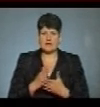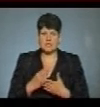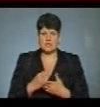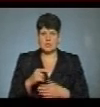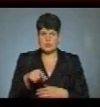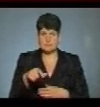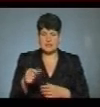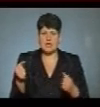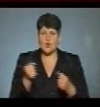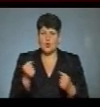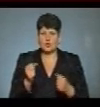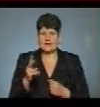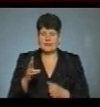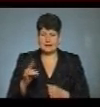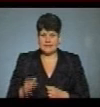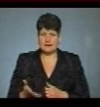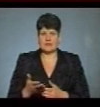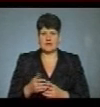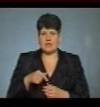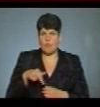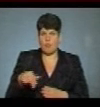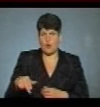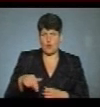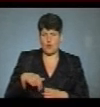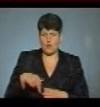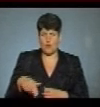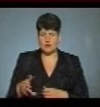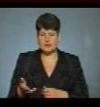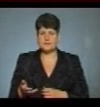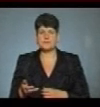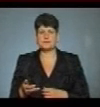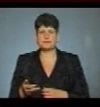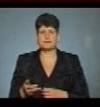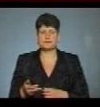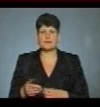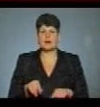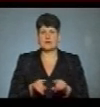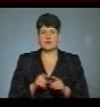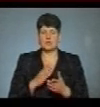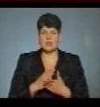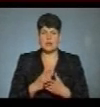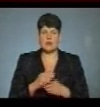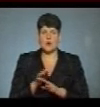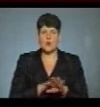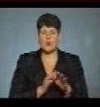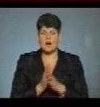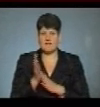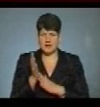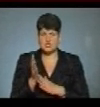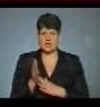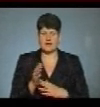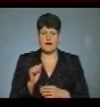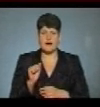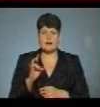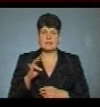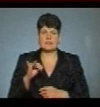і біля холодильників, і біля в проходах там між стелажами, так. Також є рукавички і антисептики при вході в магазин,